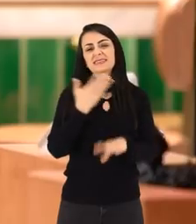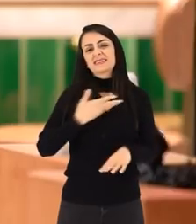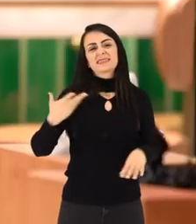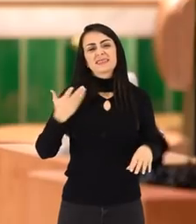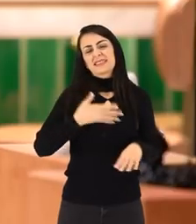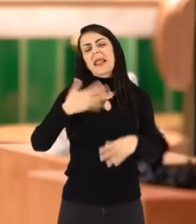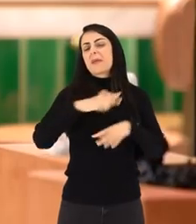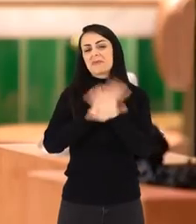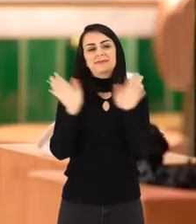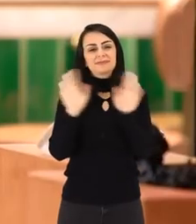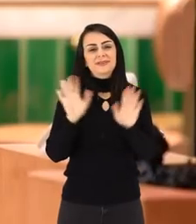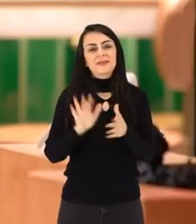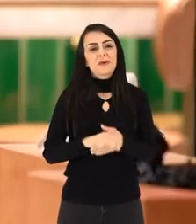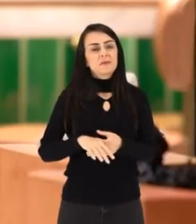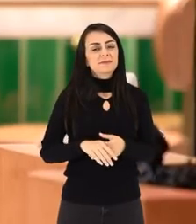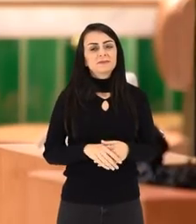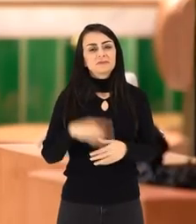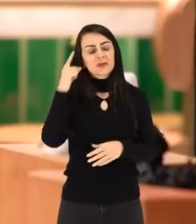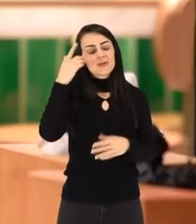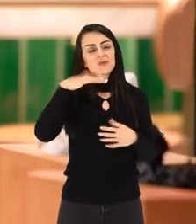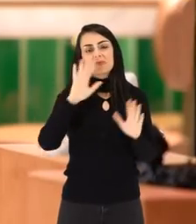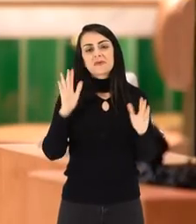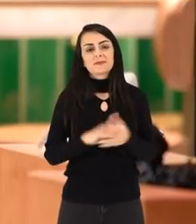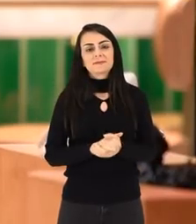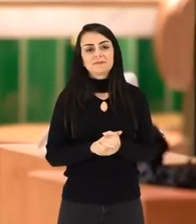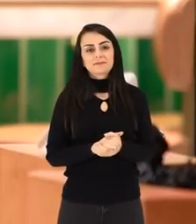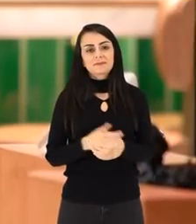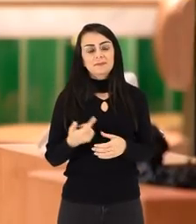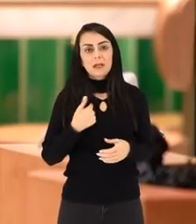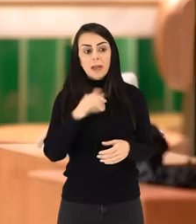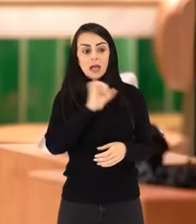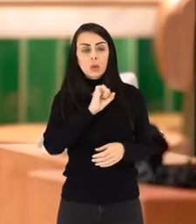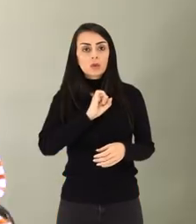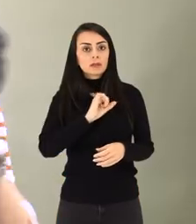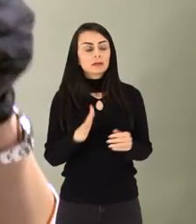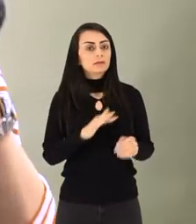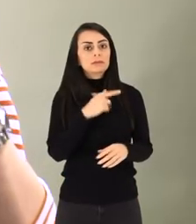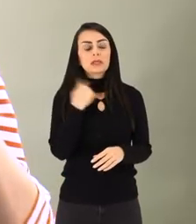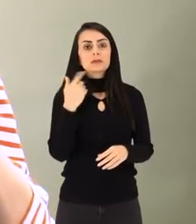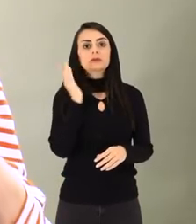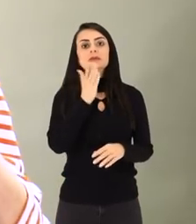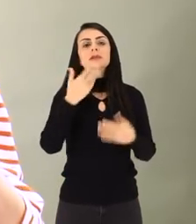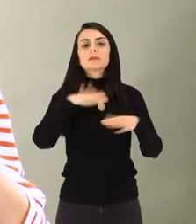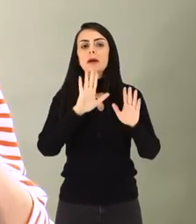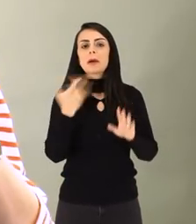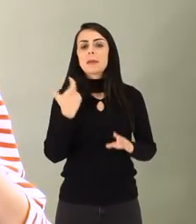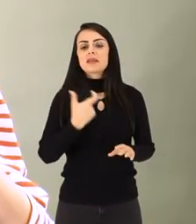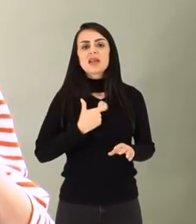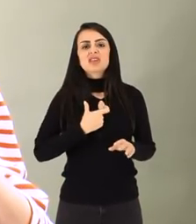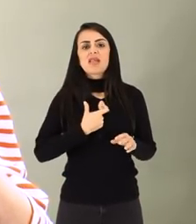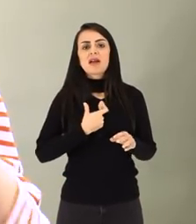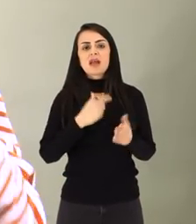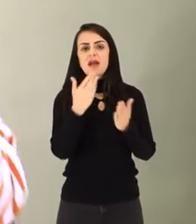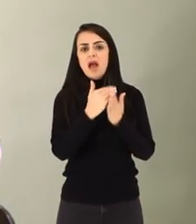gezegen diyorsun. Benim falan öyle bir derdim yok açıkçası. Zaten gitmeyeceksin evet. Evet. Bize gitmiyor, ben korkarım hayatta gitme. Evet ama yasalar gereği açıklıklar var